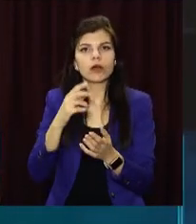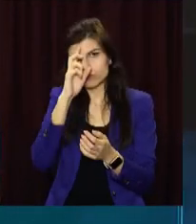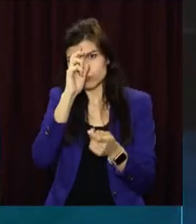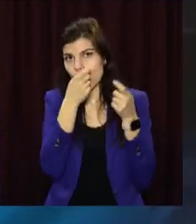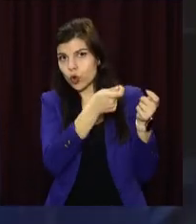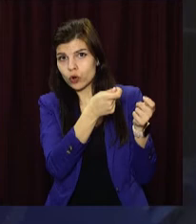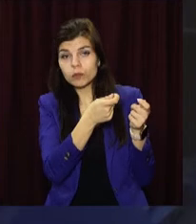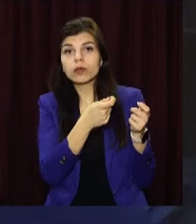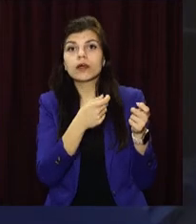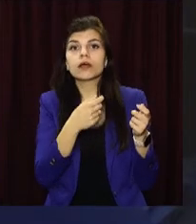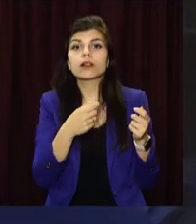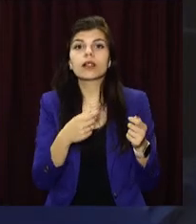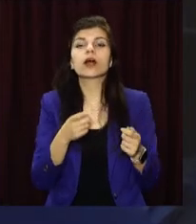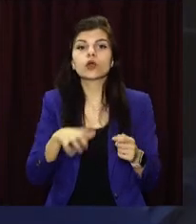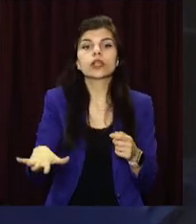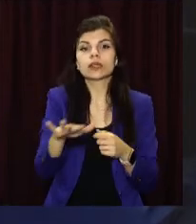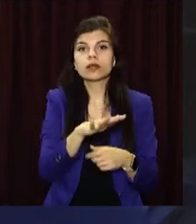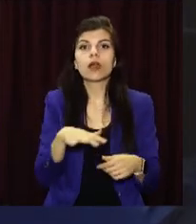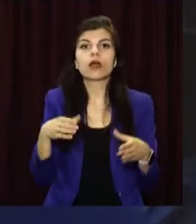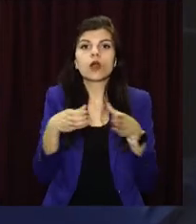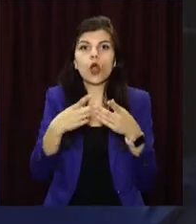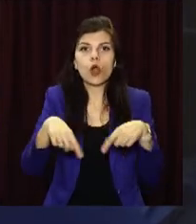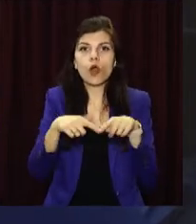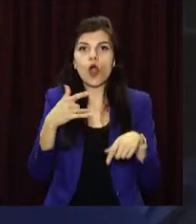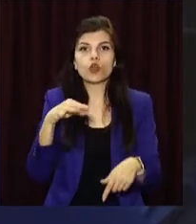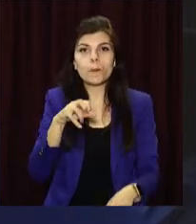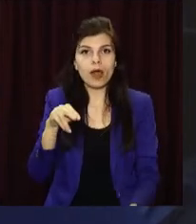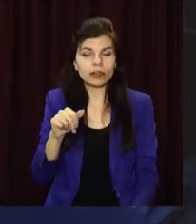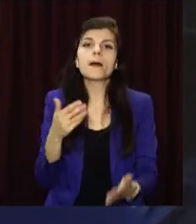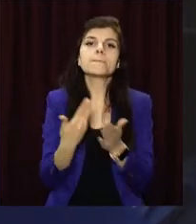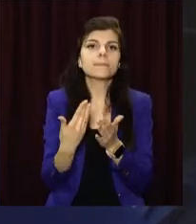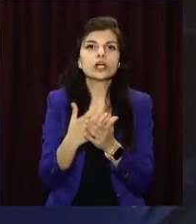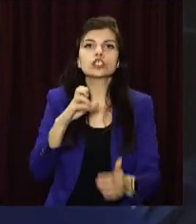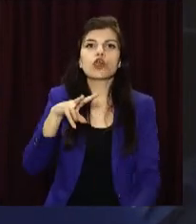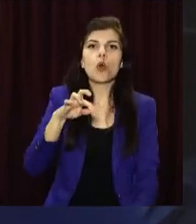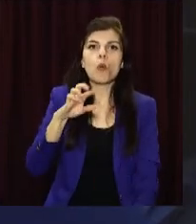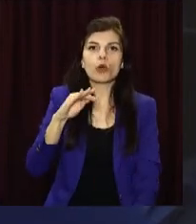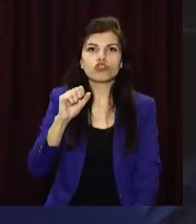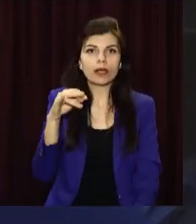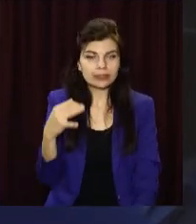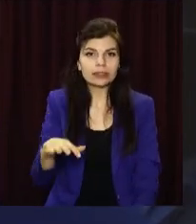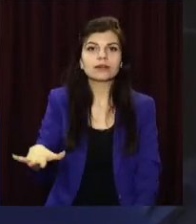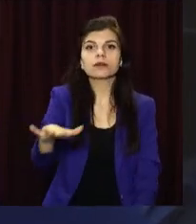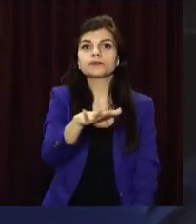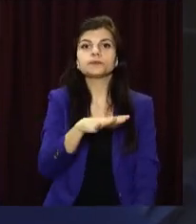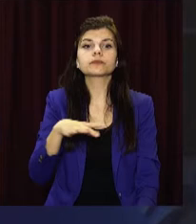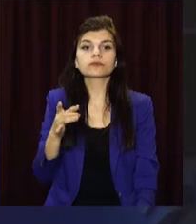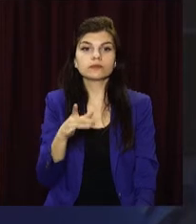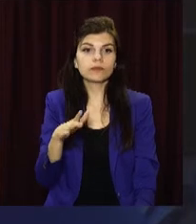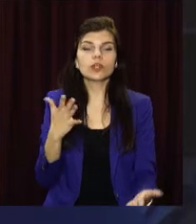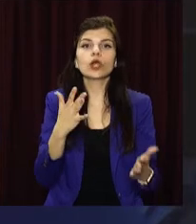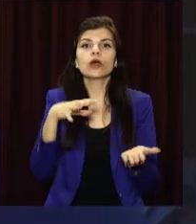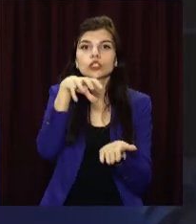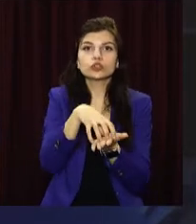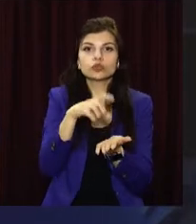також говоримо про територіальні громади. Здебільшого це такі громади, як Слобожанська, це ті громади, які знаходяться в